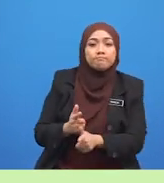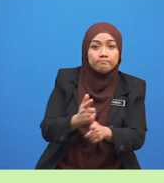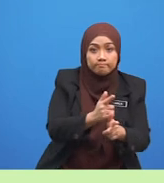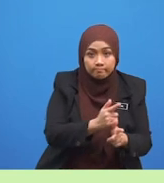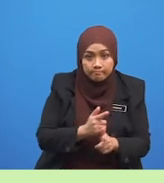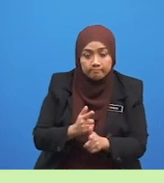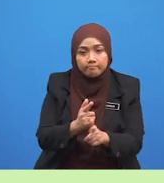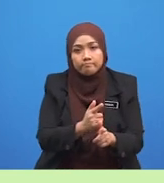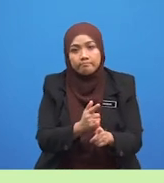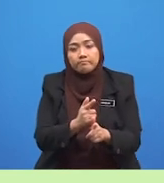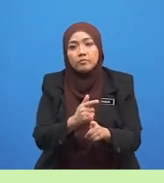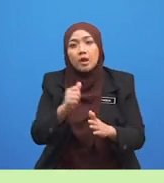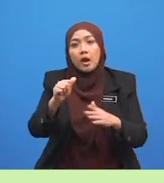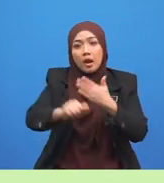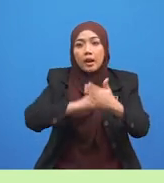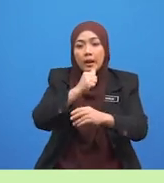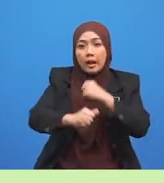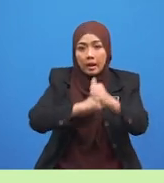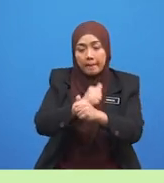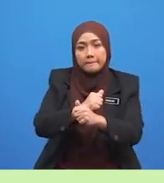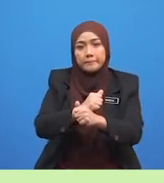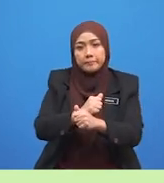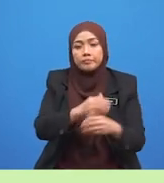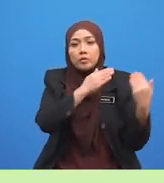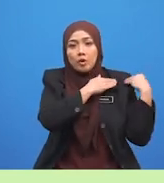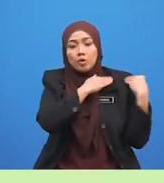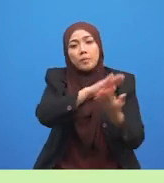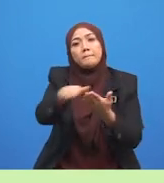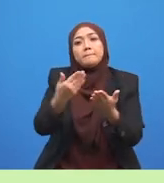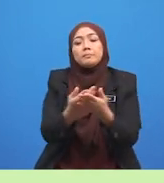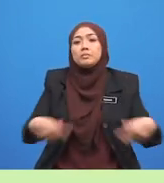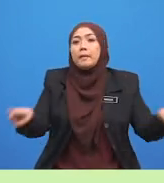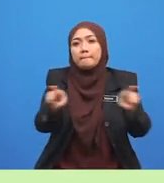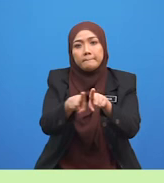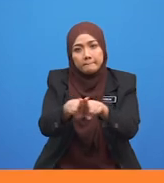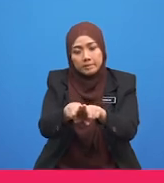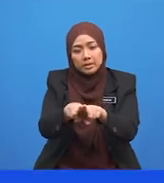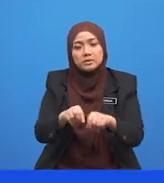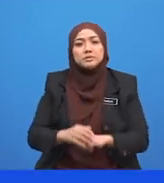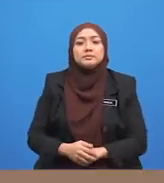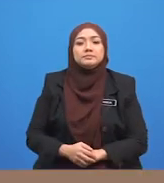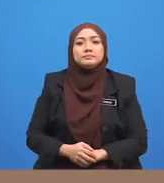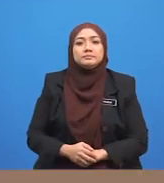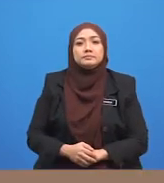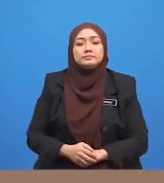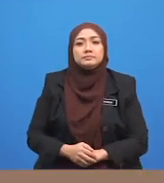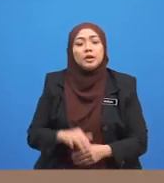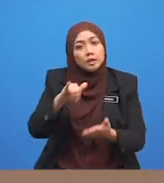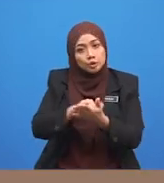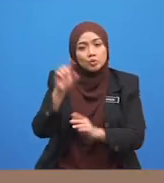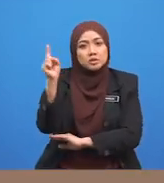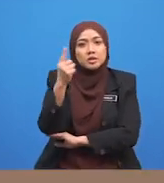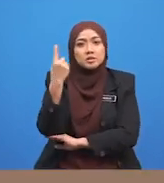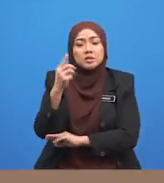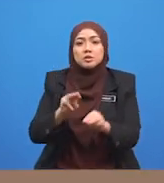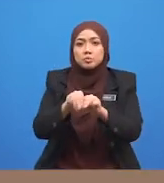alam. Kelestarian alam tanggungjawab kita bersama. Sekian, Semoga